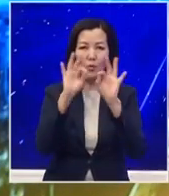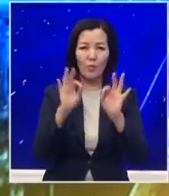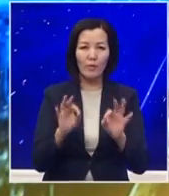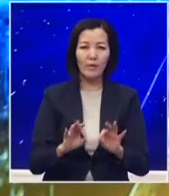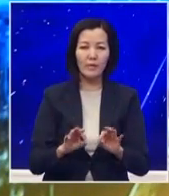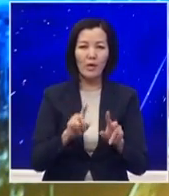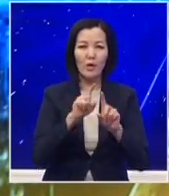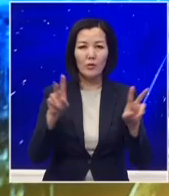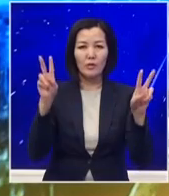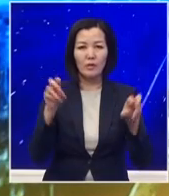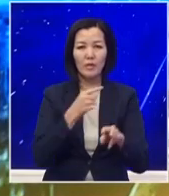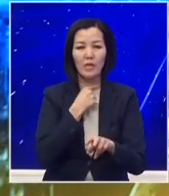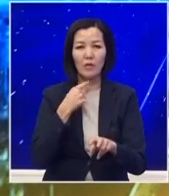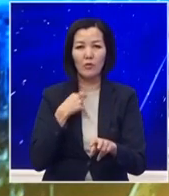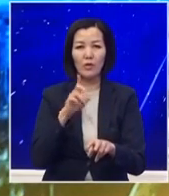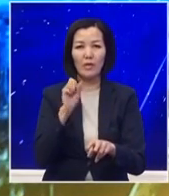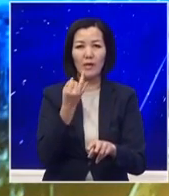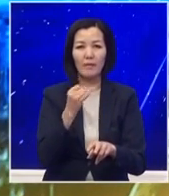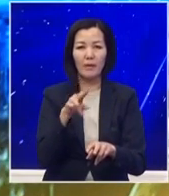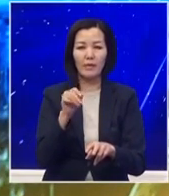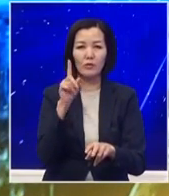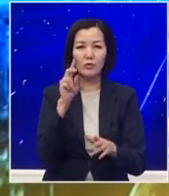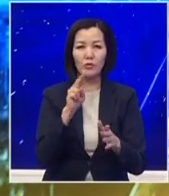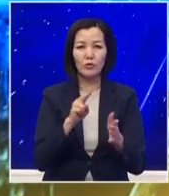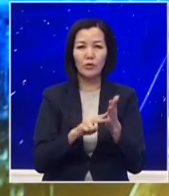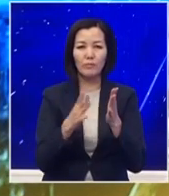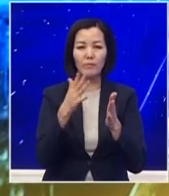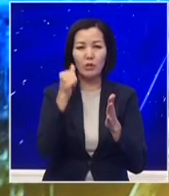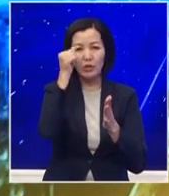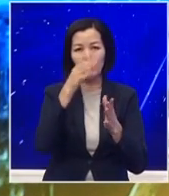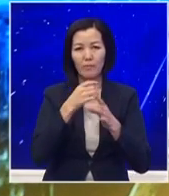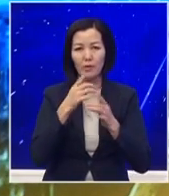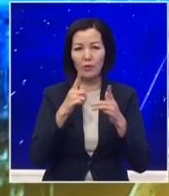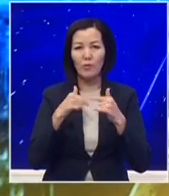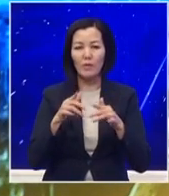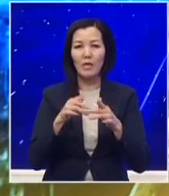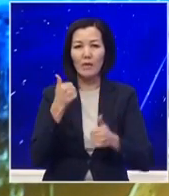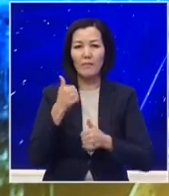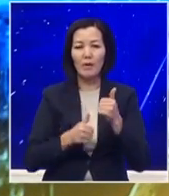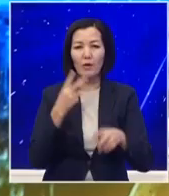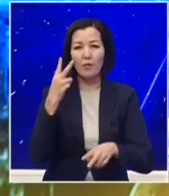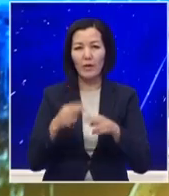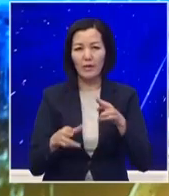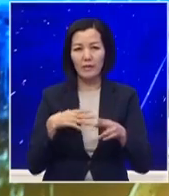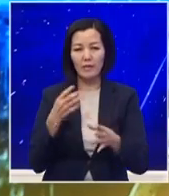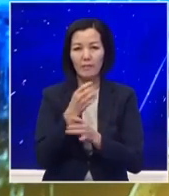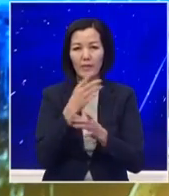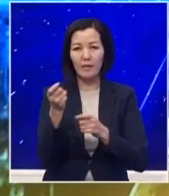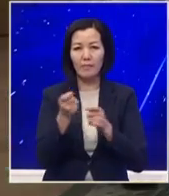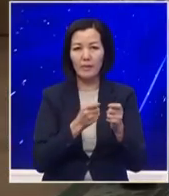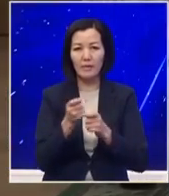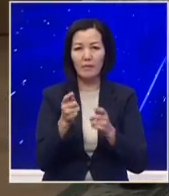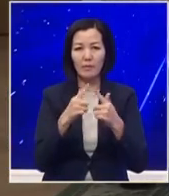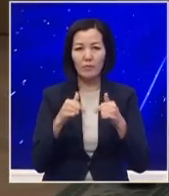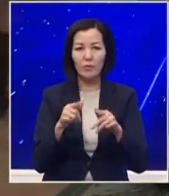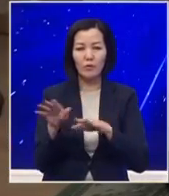Осындай атаумен Талдықорғанда хәкім Абайдың 175 жылдық мерейтой аясында ұйымдастырған байқау өз мәресіне жетті. Мәдениет